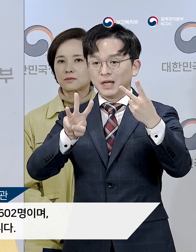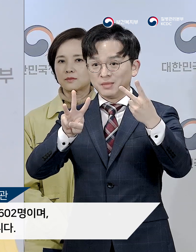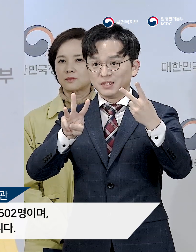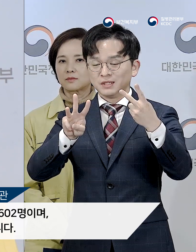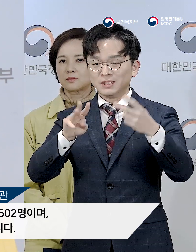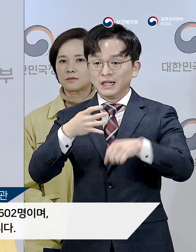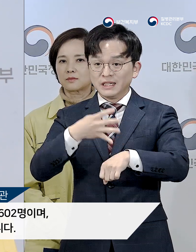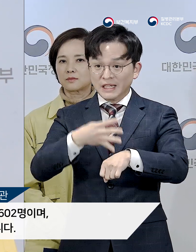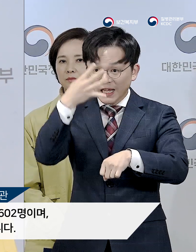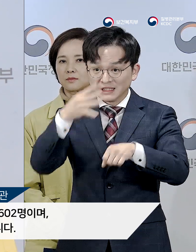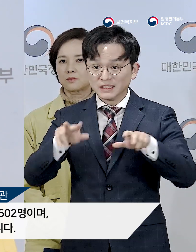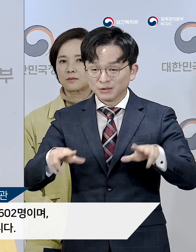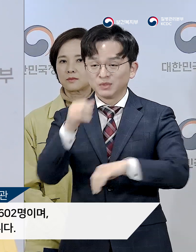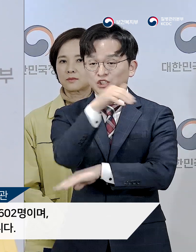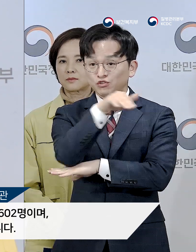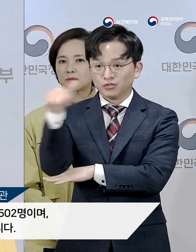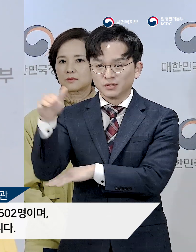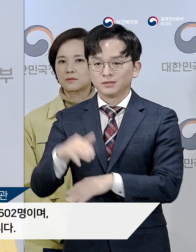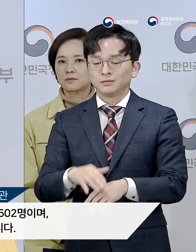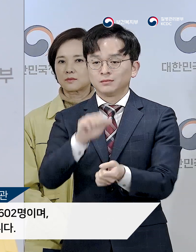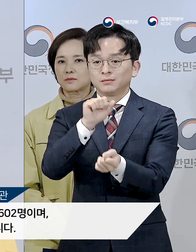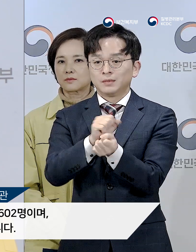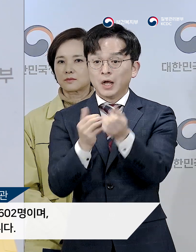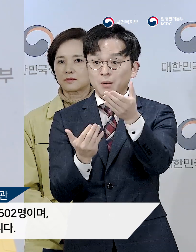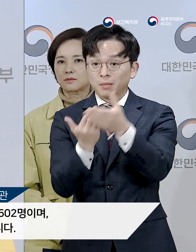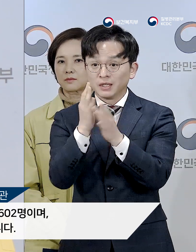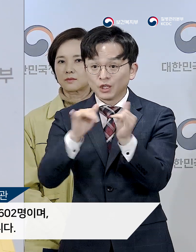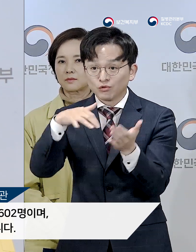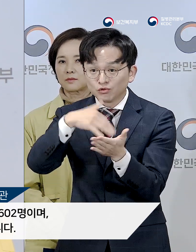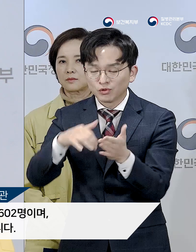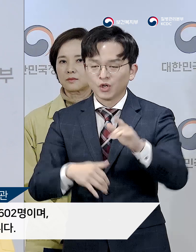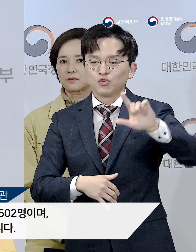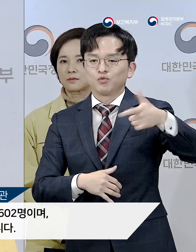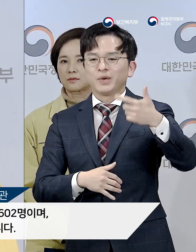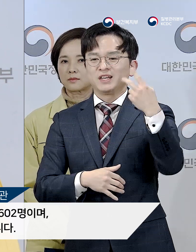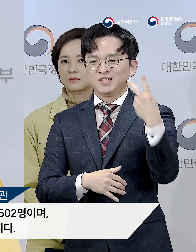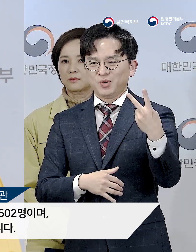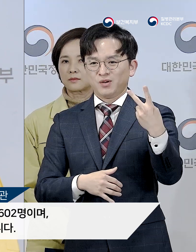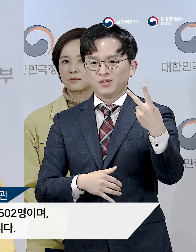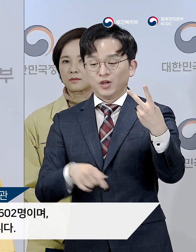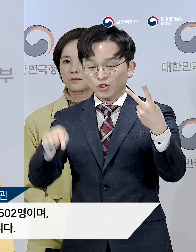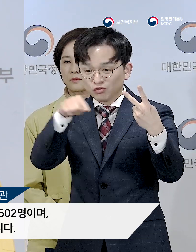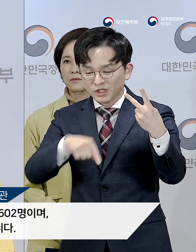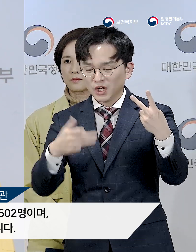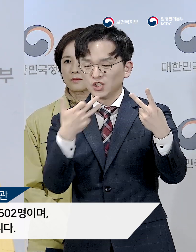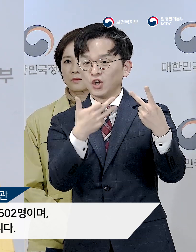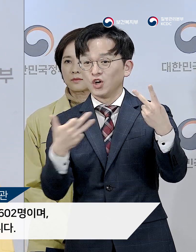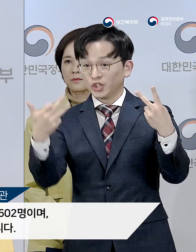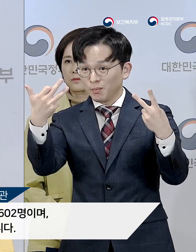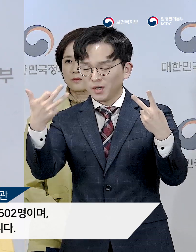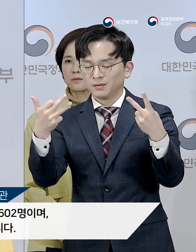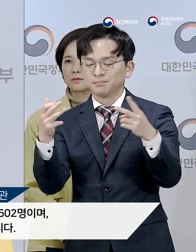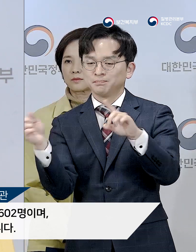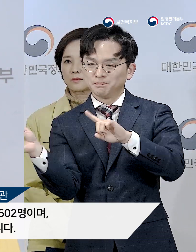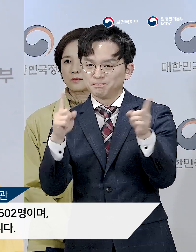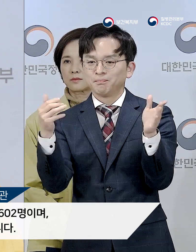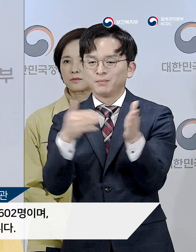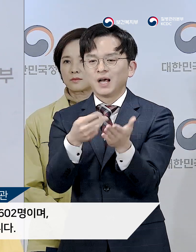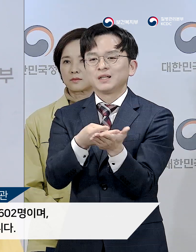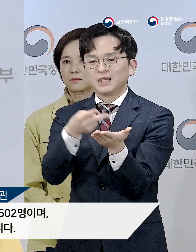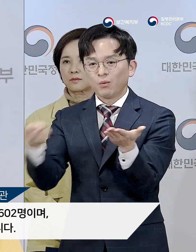16시 현재 코로나19 확진 환자는 모두 602명이며 18명이 완치되어